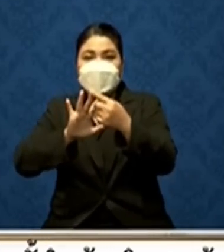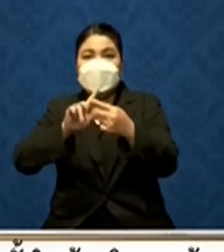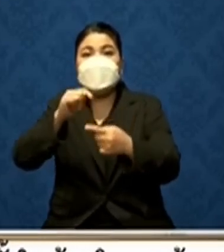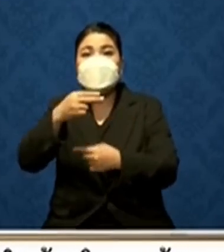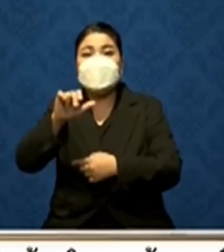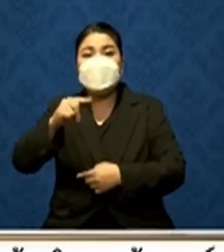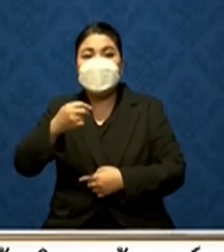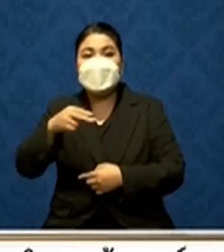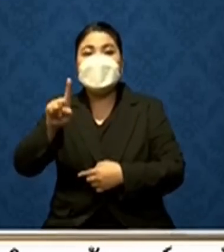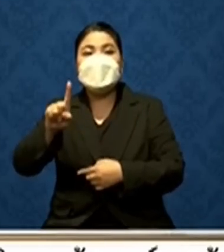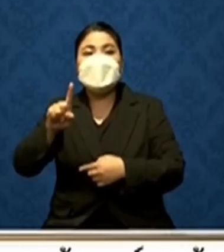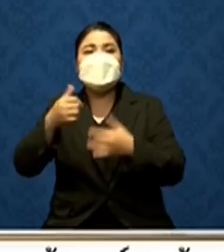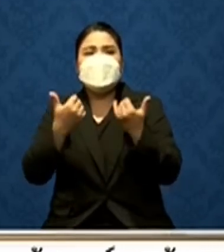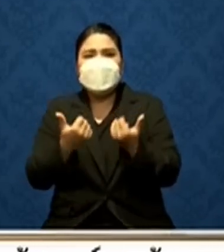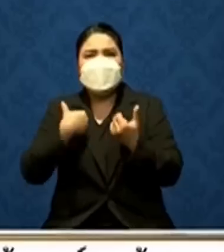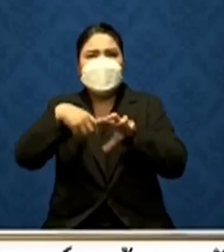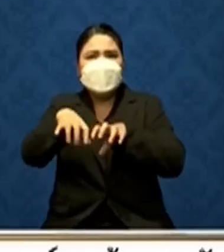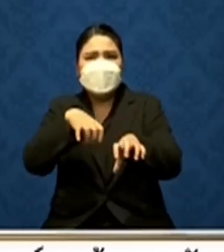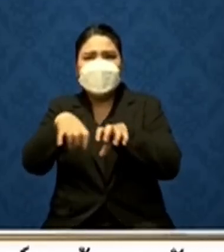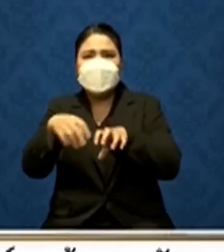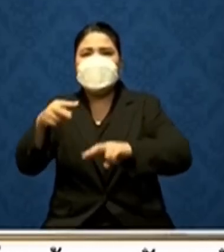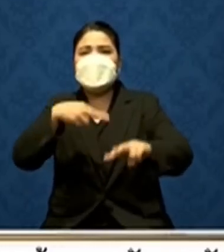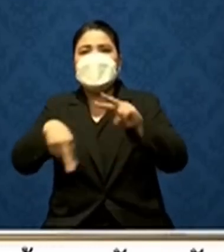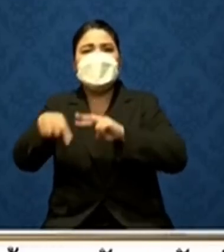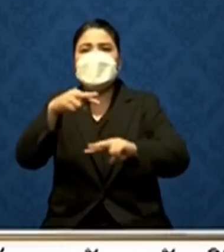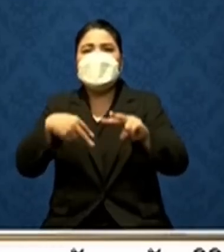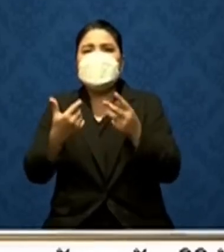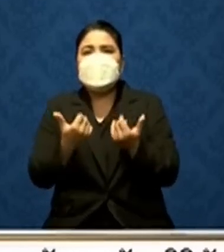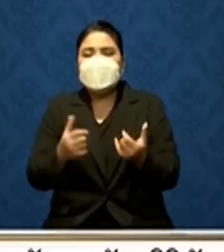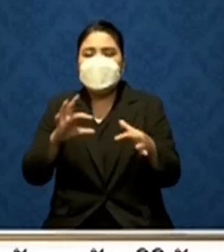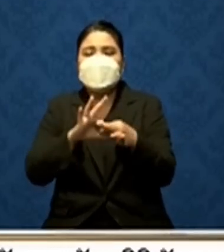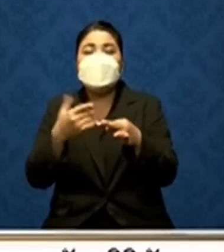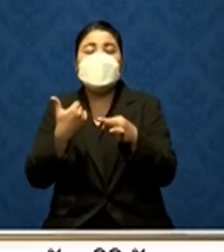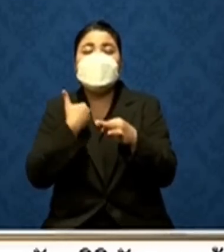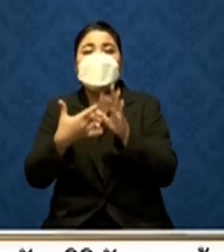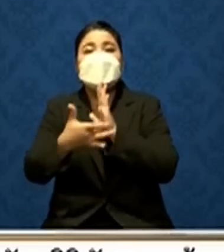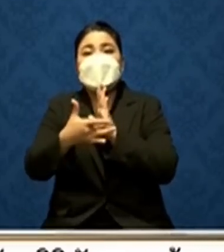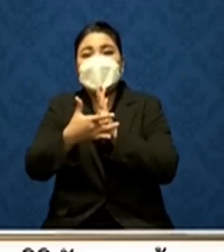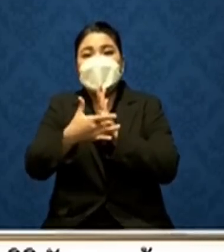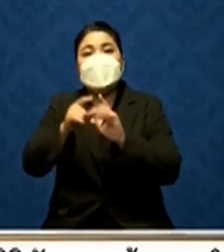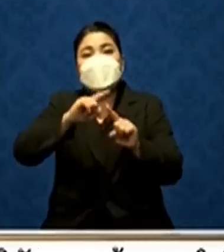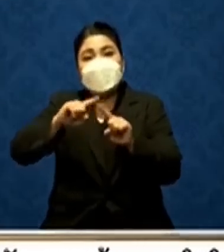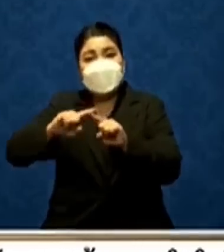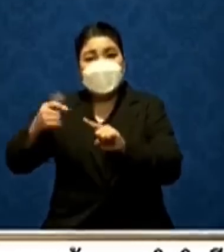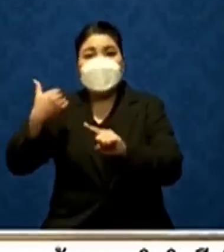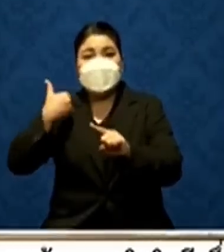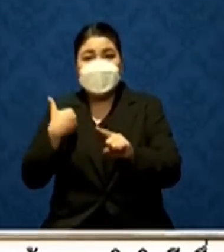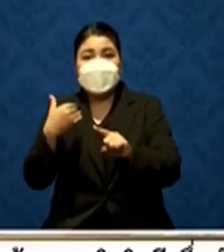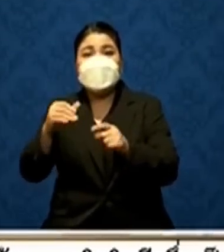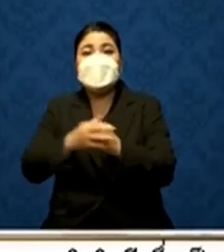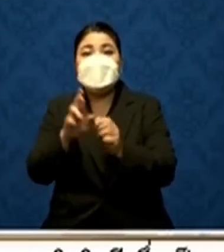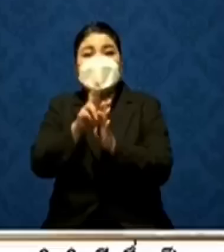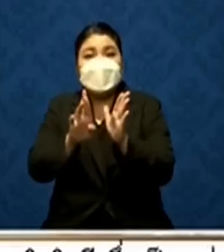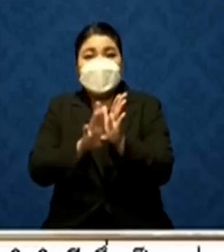แผ่นดินล้มเหลวบกพร่องอย่างร้ายแรงปล่อยปะละเลยให้เกิดอาชญากรรมทางเทคโนโลยีที่ทำลายระบบเศรษฐกิจและสร้าง